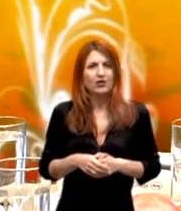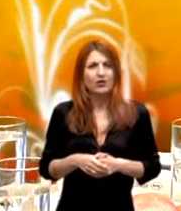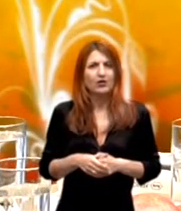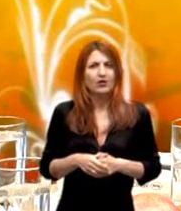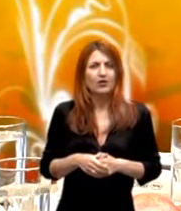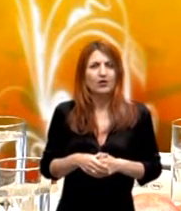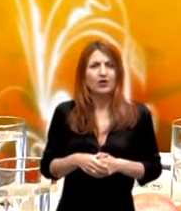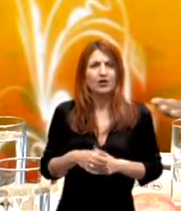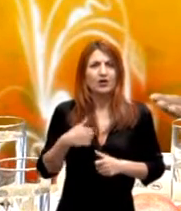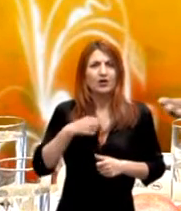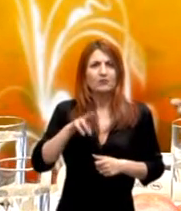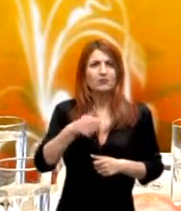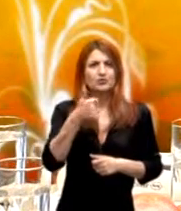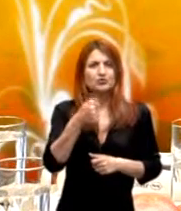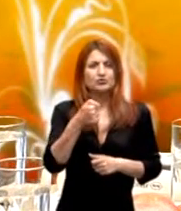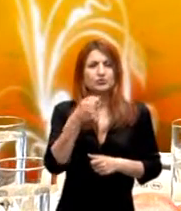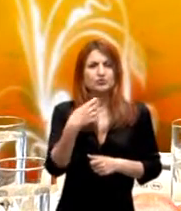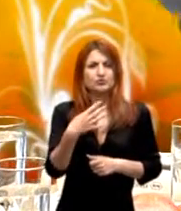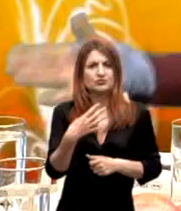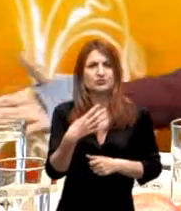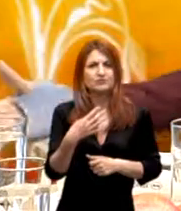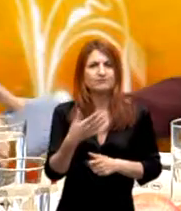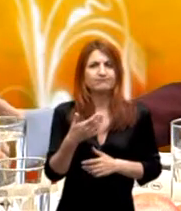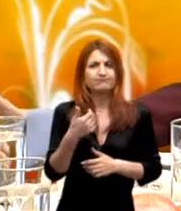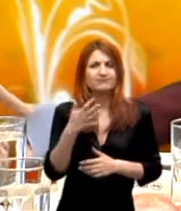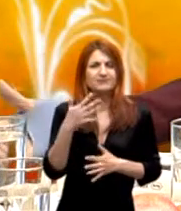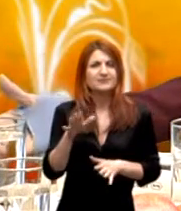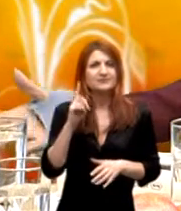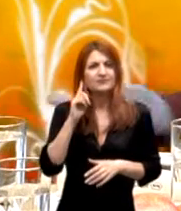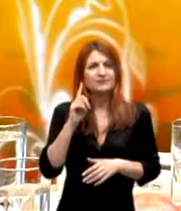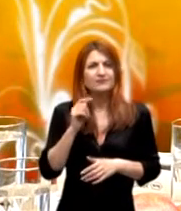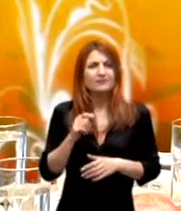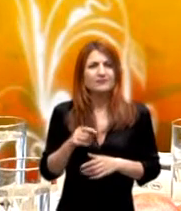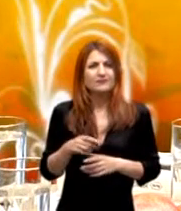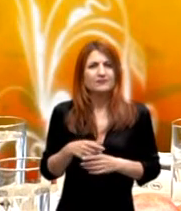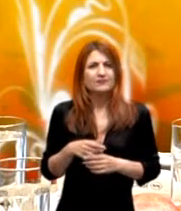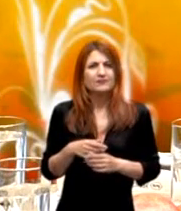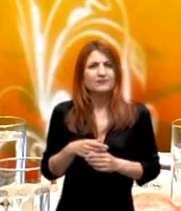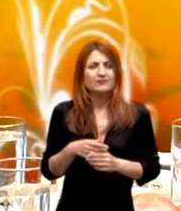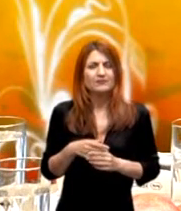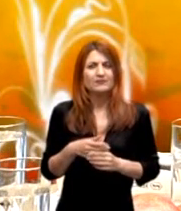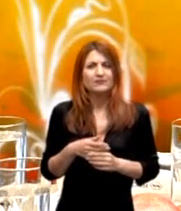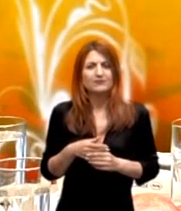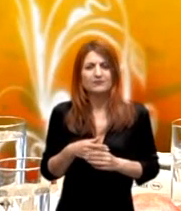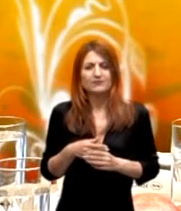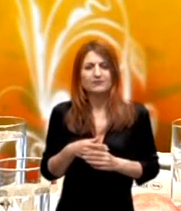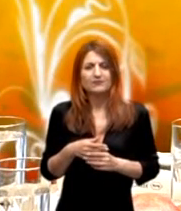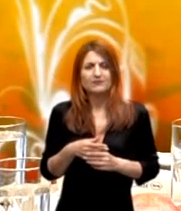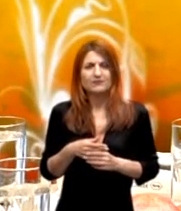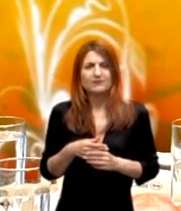Do 140 otprilike. Jel da? Znači, da. Jel to debela osoba? Cijeli život.